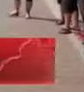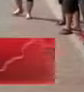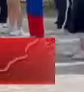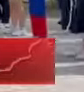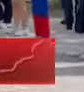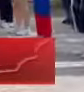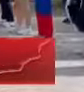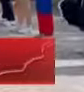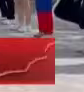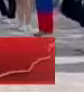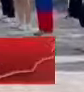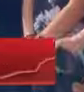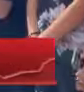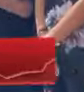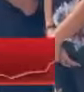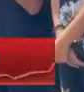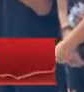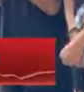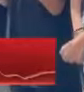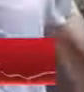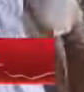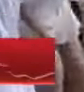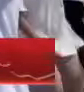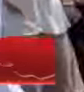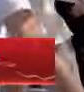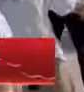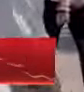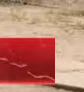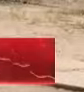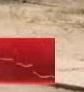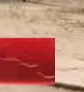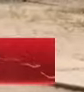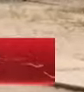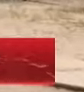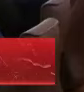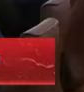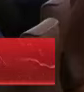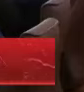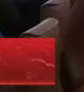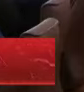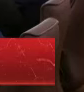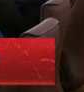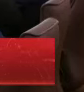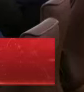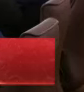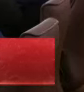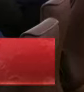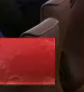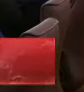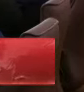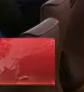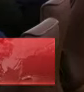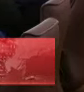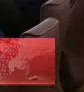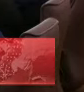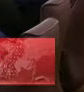Қолынан келетіндер қонышынан басып демалыс орнын пайда табу көзіне айналдырғандарды көз көрді. Жазғы лагерлер,